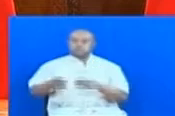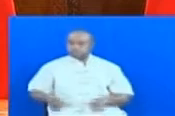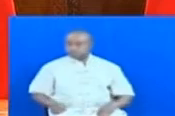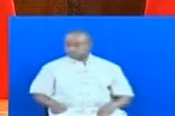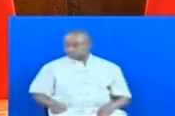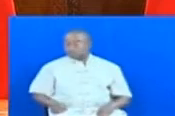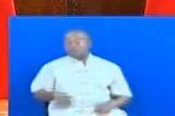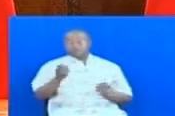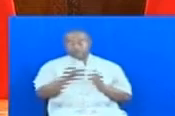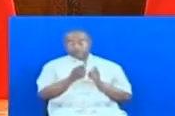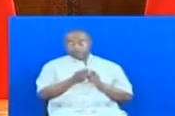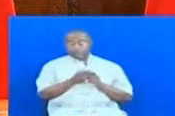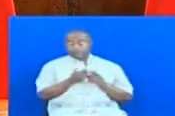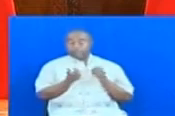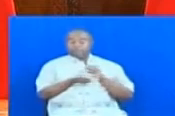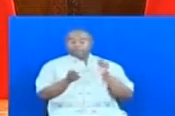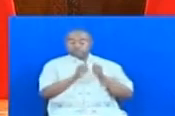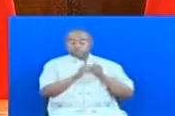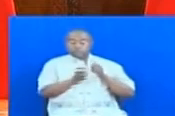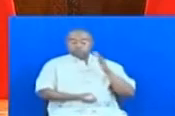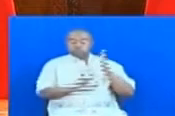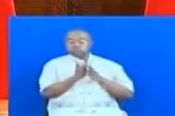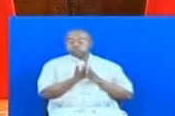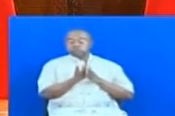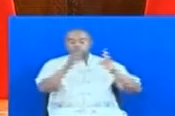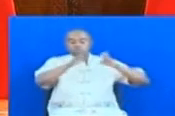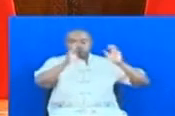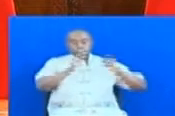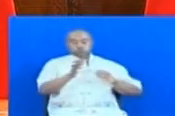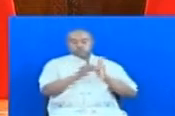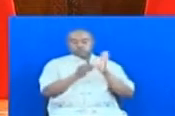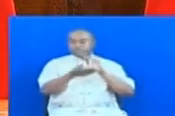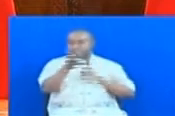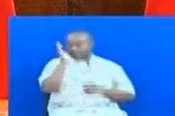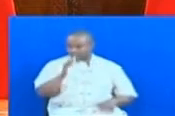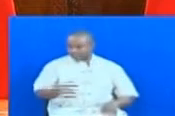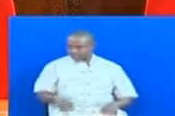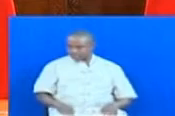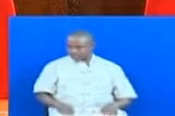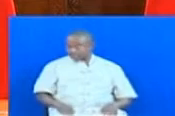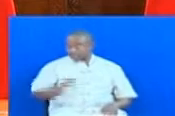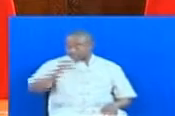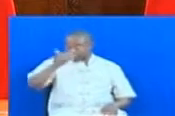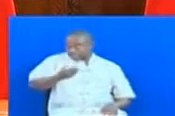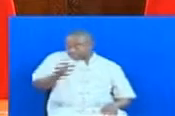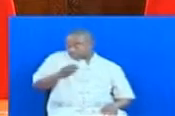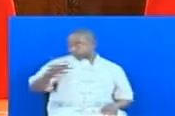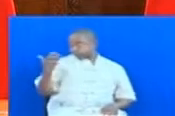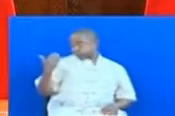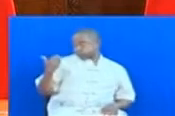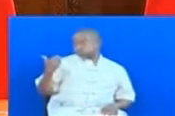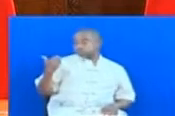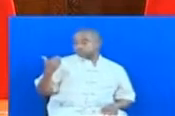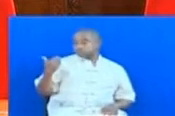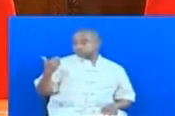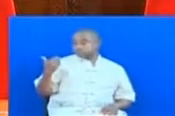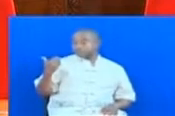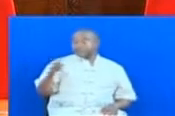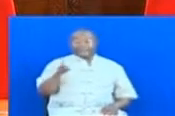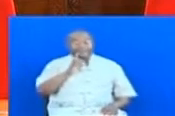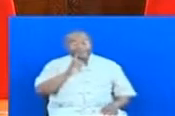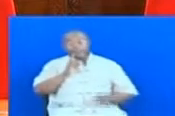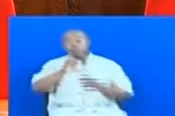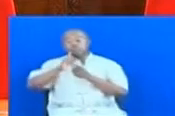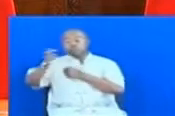CAG. Kwa hiyo niseme kwamba tunajivunia. Na hata mnapoona miezi michache iliyopita mpaka leo hivi training wa kila